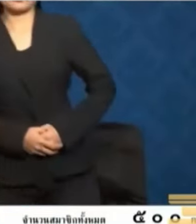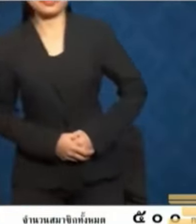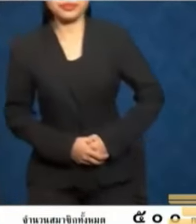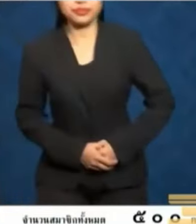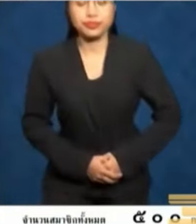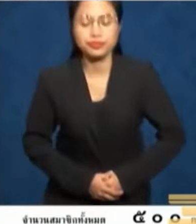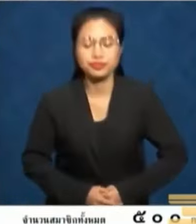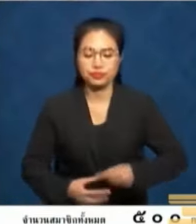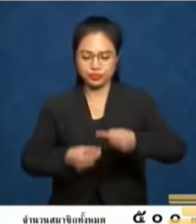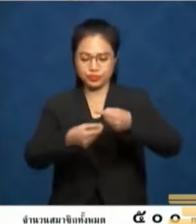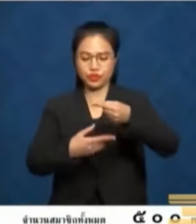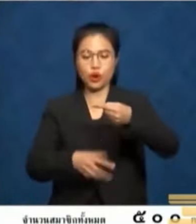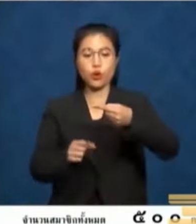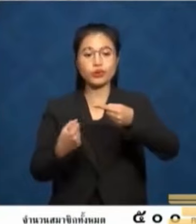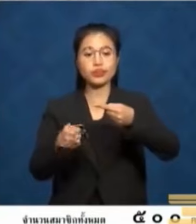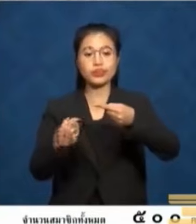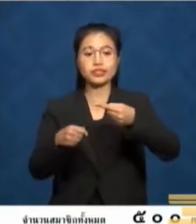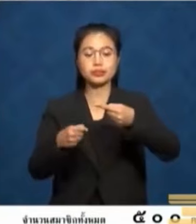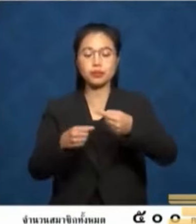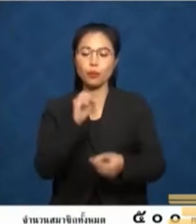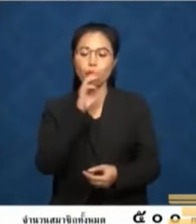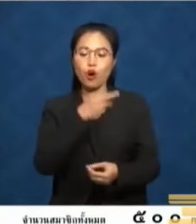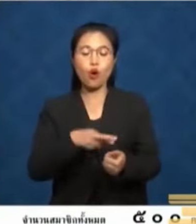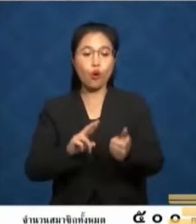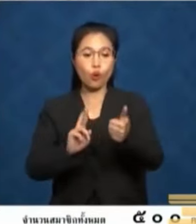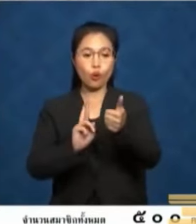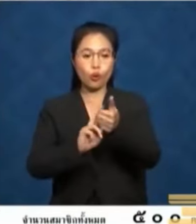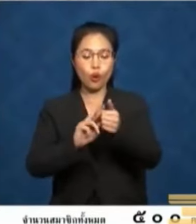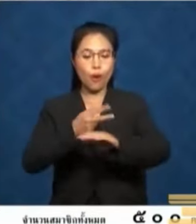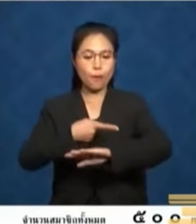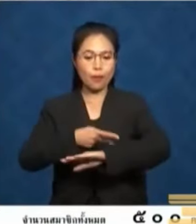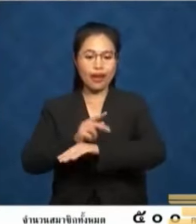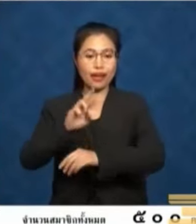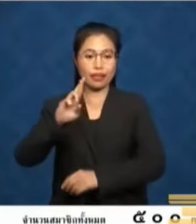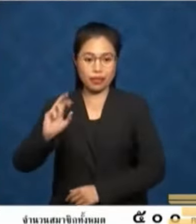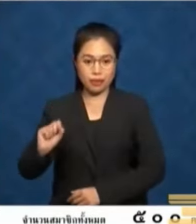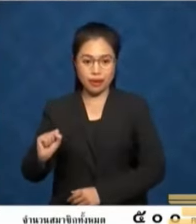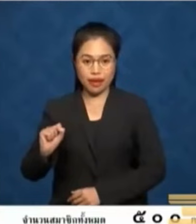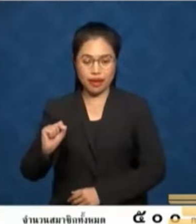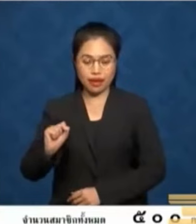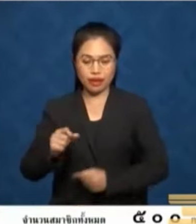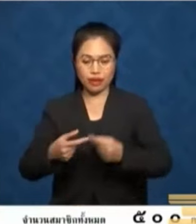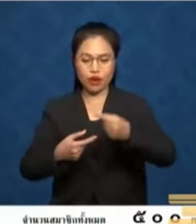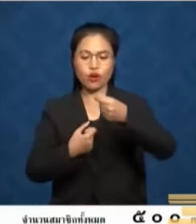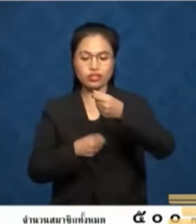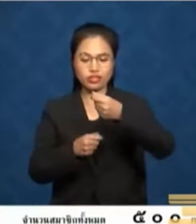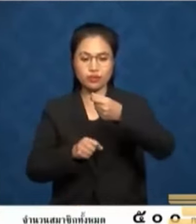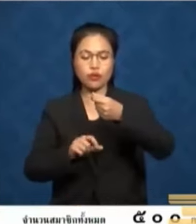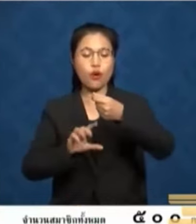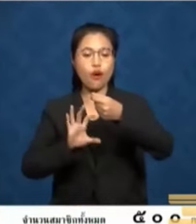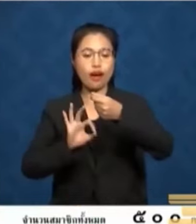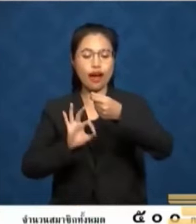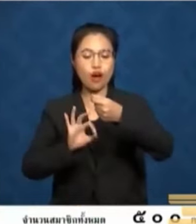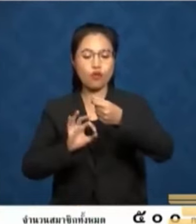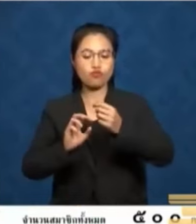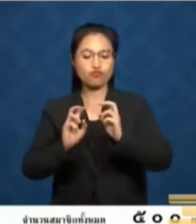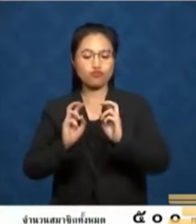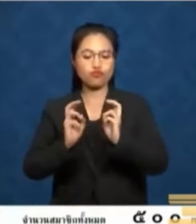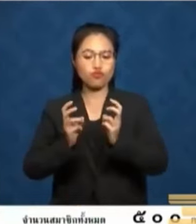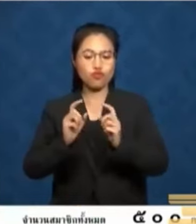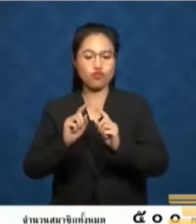เขียนไว้ชัดเจนเลยว่ารองประธานสภาข้อ 10ของข้อ 9นะฮะข้อ 9ข้อ 10ของหมวด 2ครับในข้อ